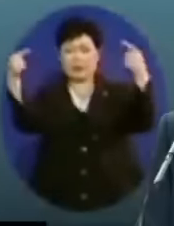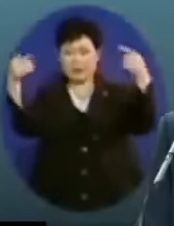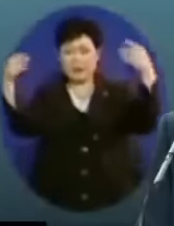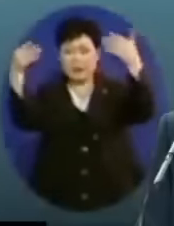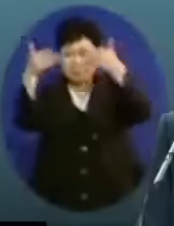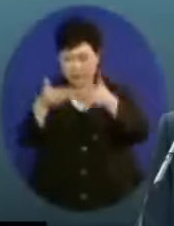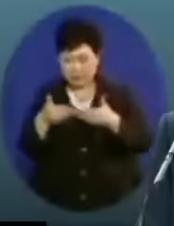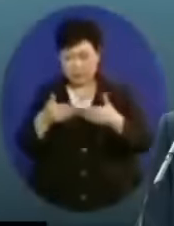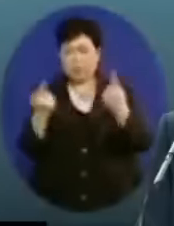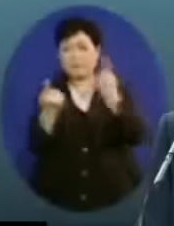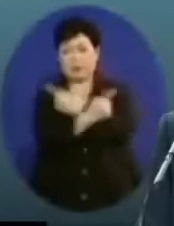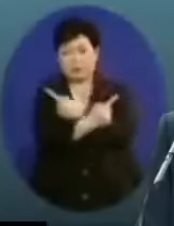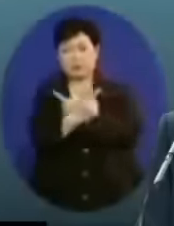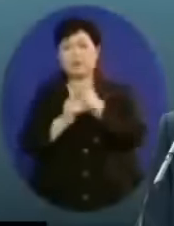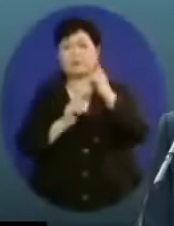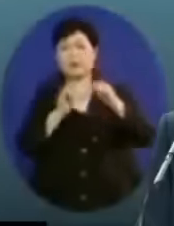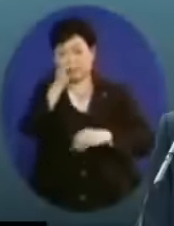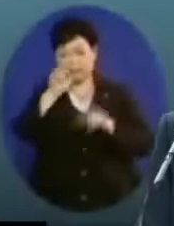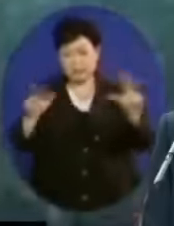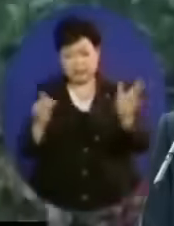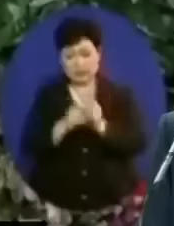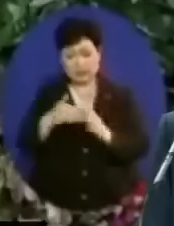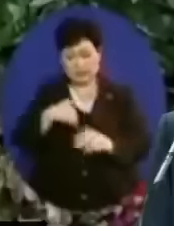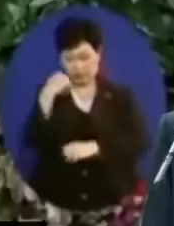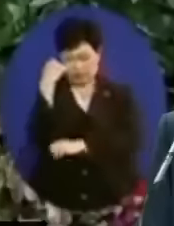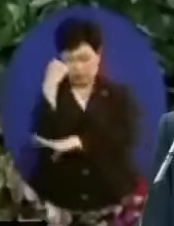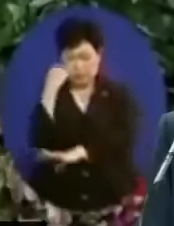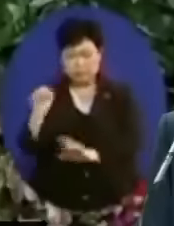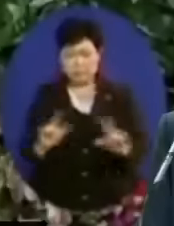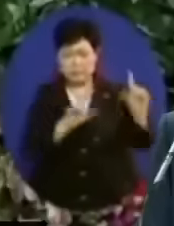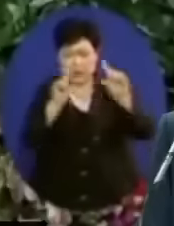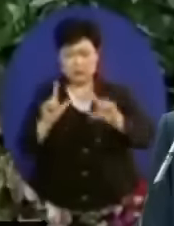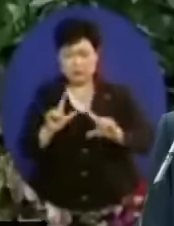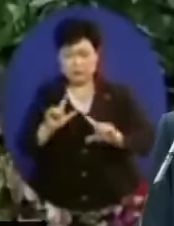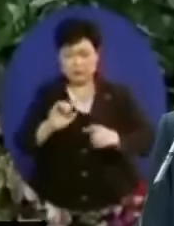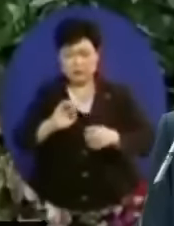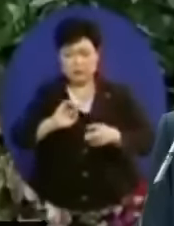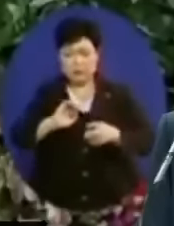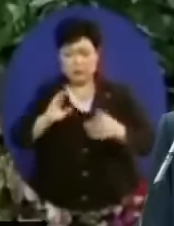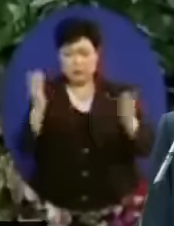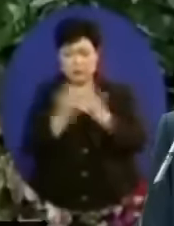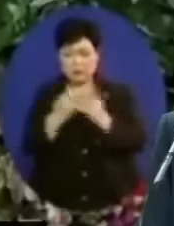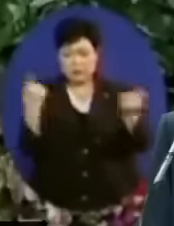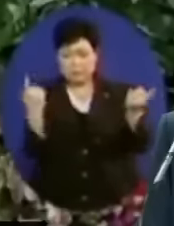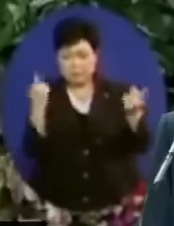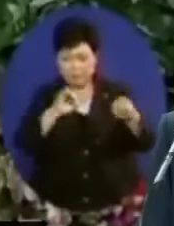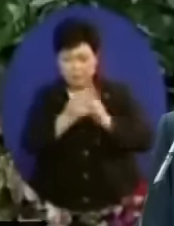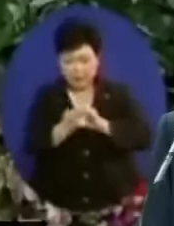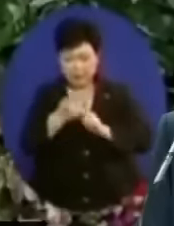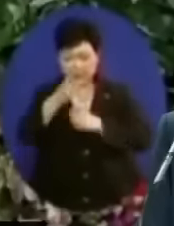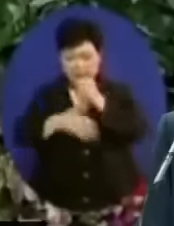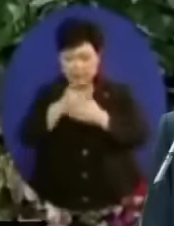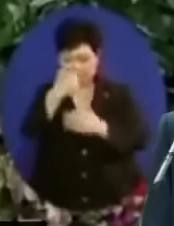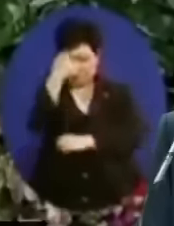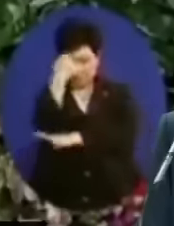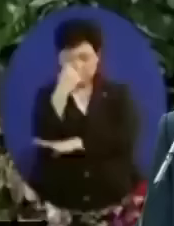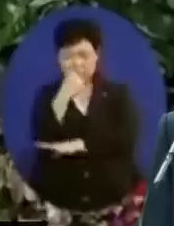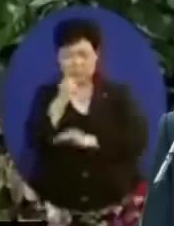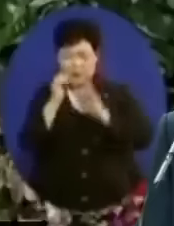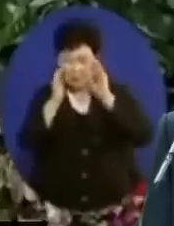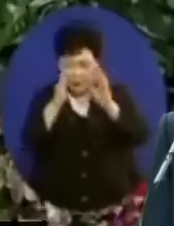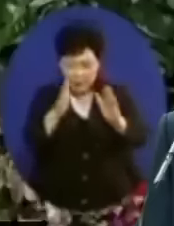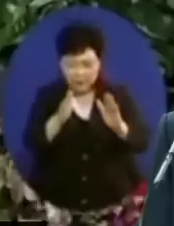바꾸는 것이라고 말했습니다. 지금까지 자기 중심으로 살아오던 것을 돌이켜 하나님 중심으로 그 방향을 완전히